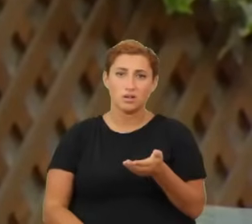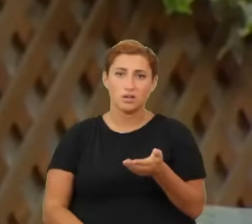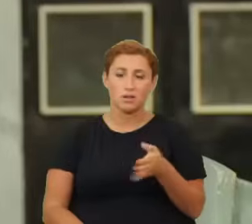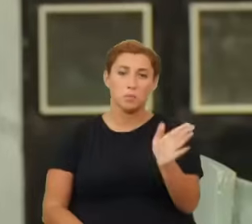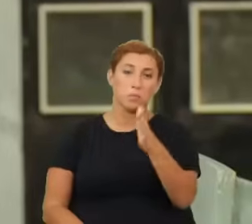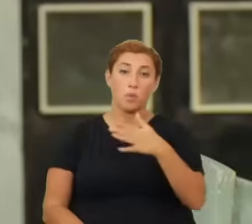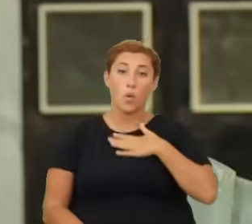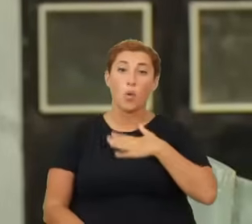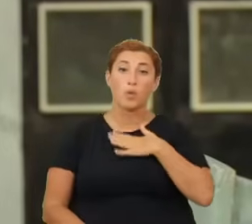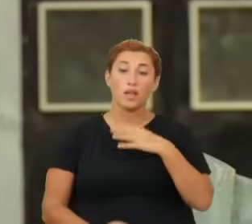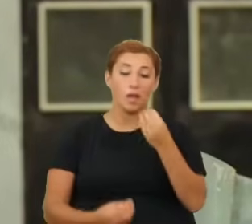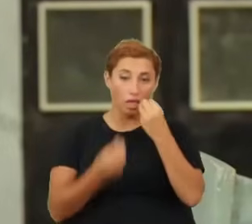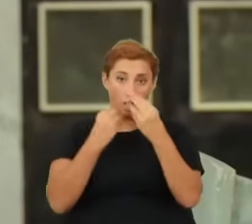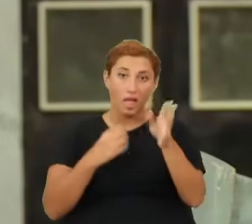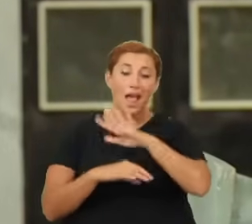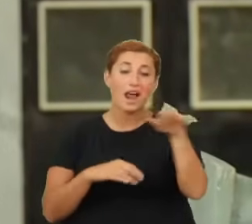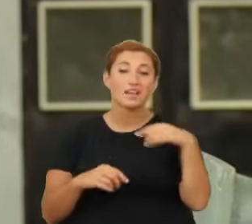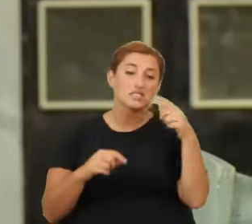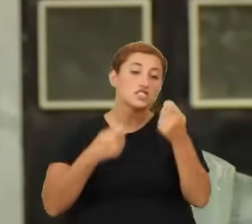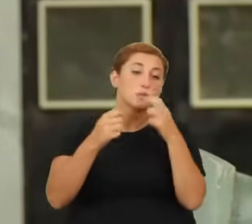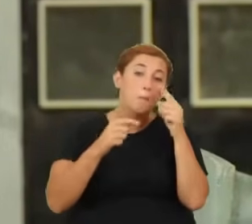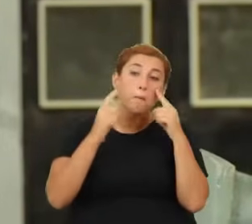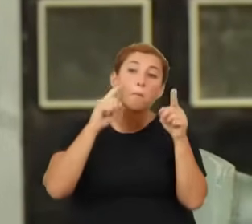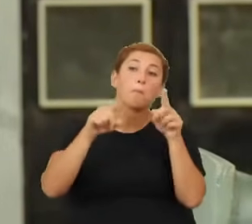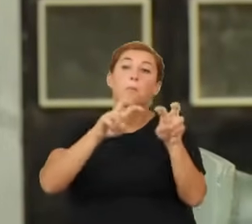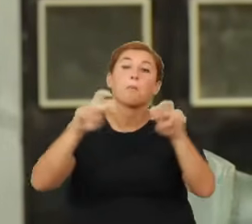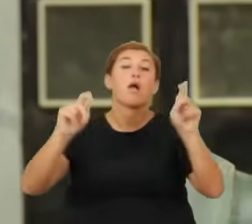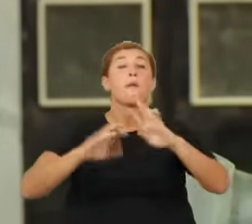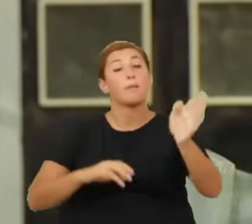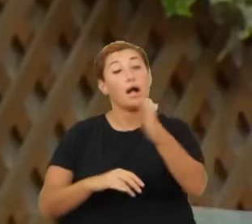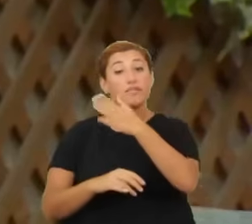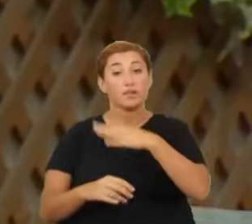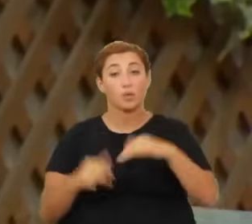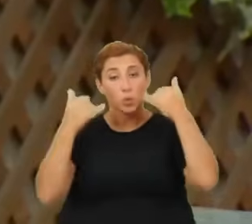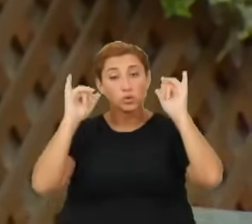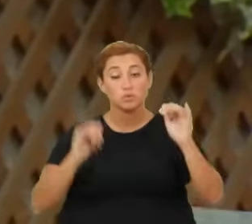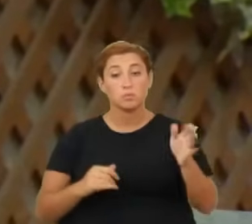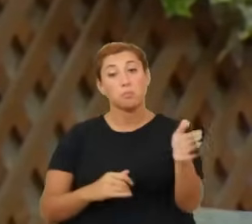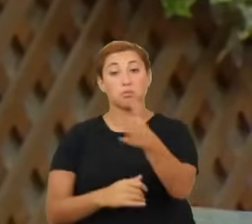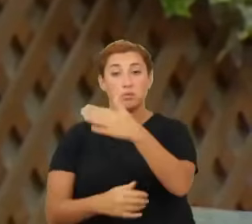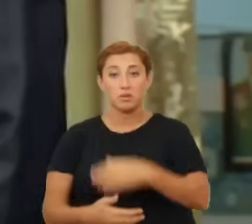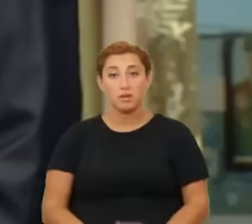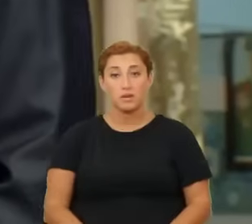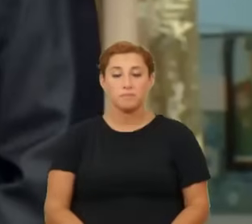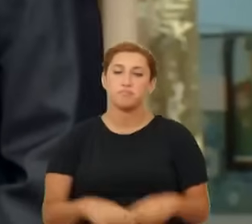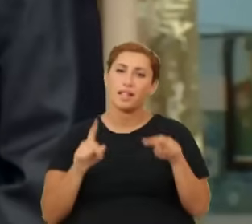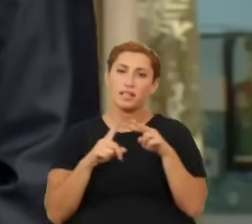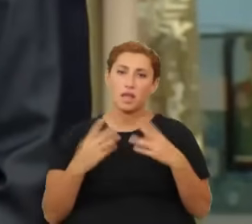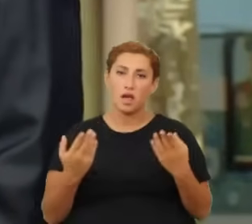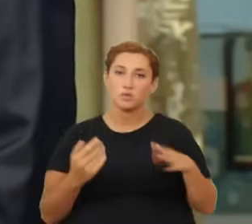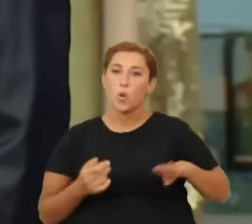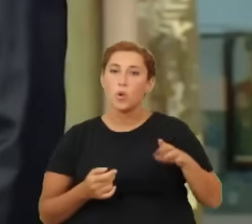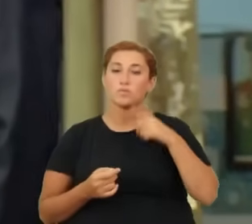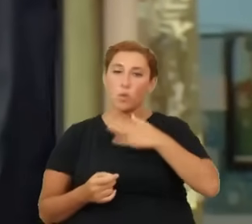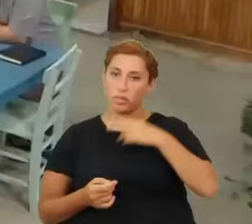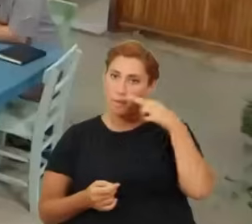Şşş. Öndeki samanını ye sen. Herkesin arpasına burnunu sokma oğlum. Hadi koçum. Niyazi. Ya Niyazi, oğlum